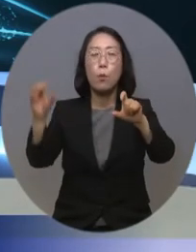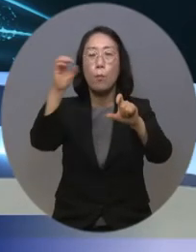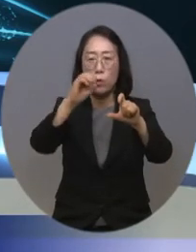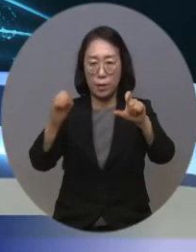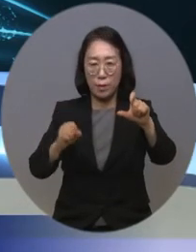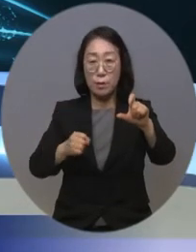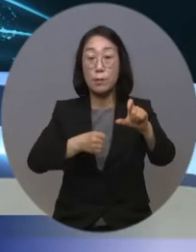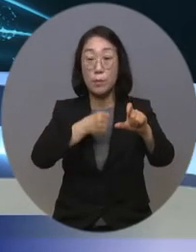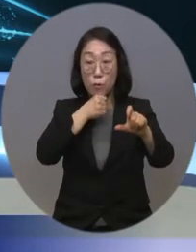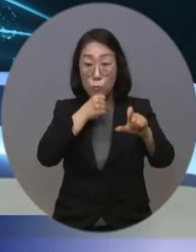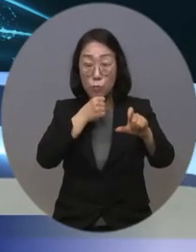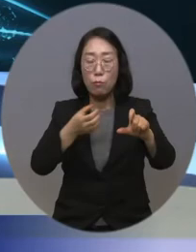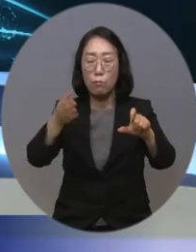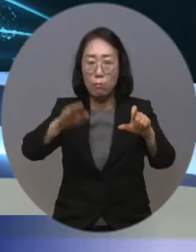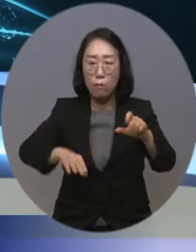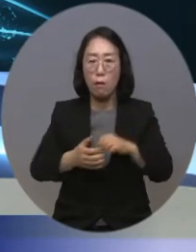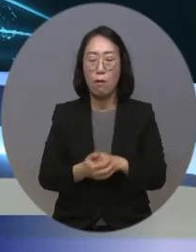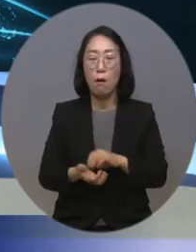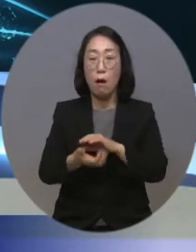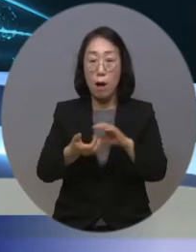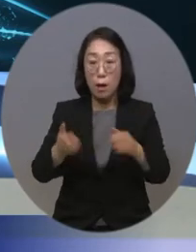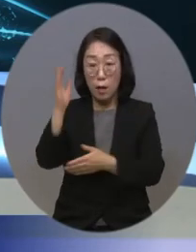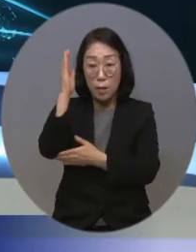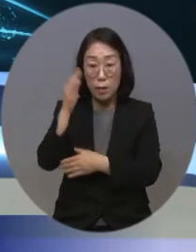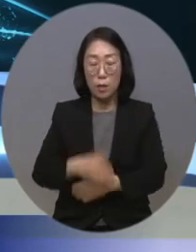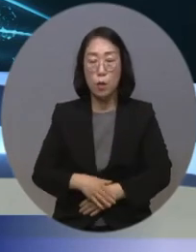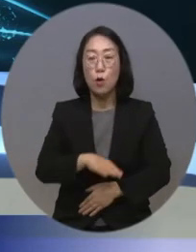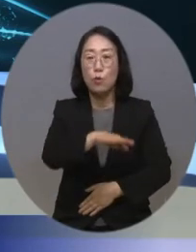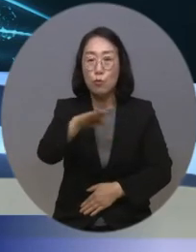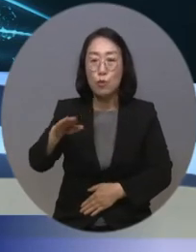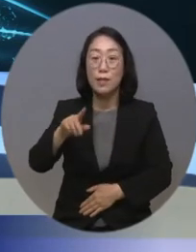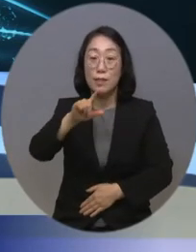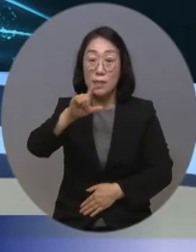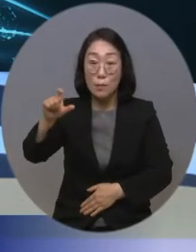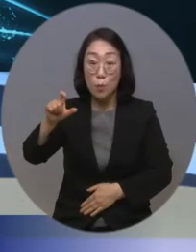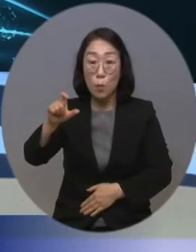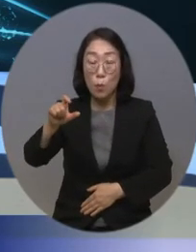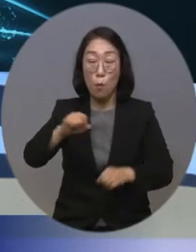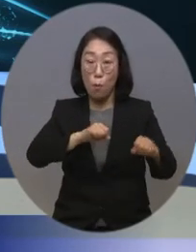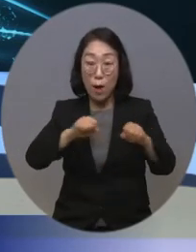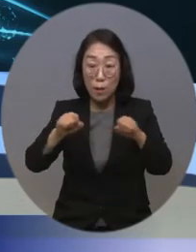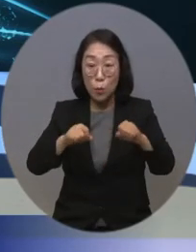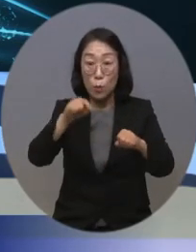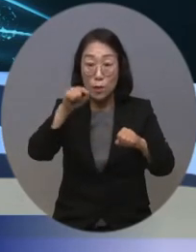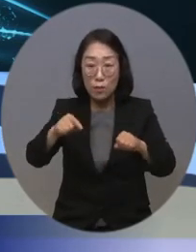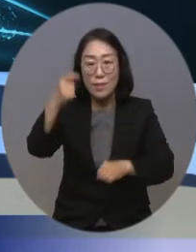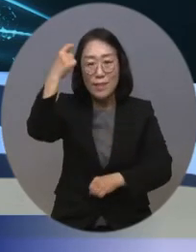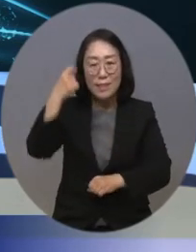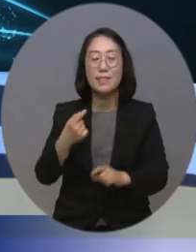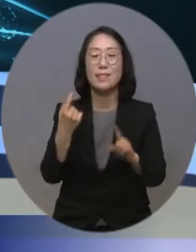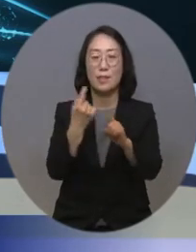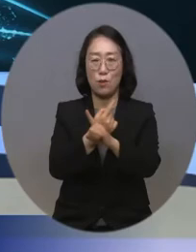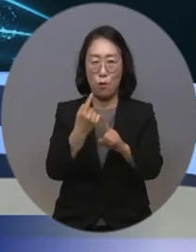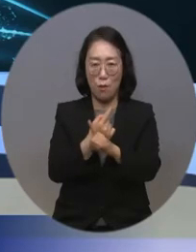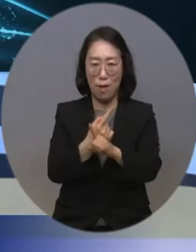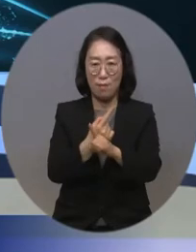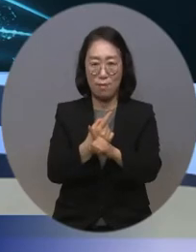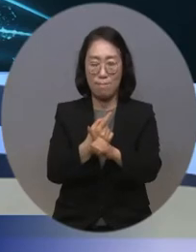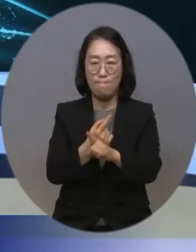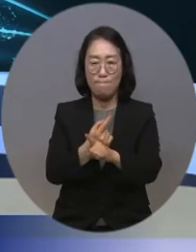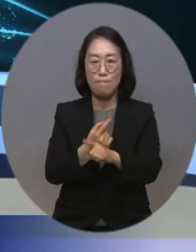차지한다고 하는데요. 앞서 소개해드린 위더피프틴 캠페인은 이들을 위한 인식의 전환을 이야기하고